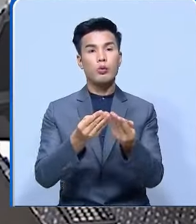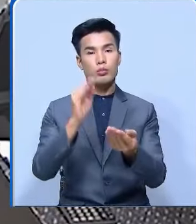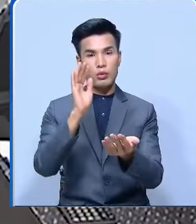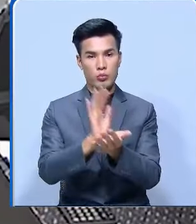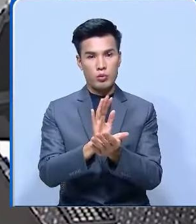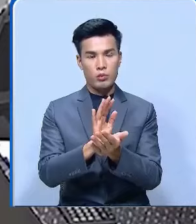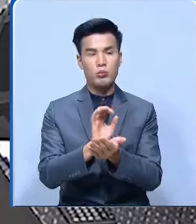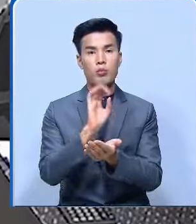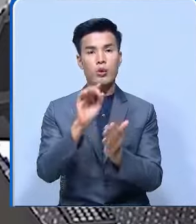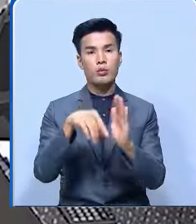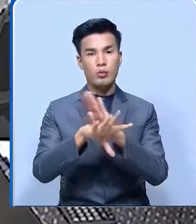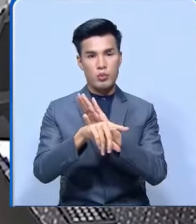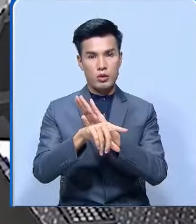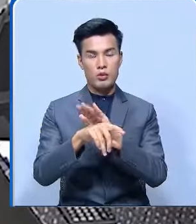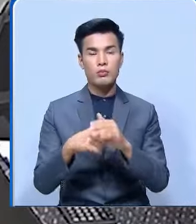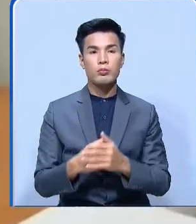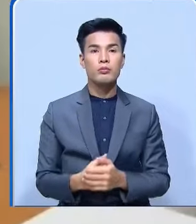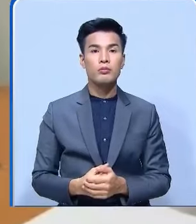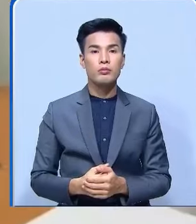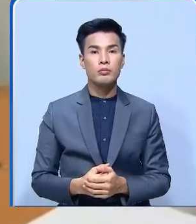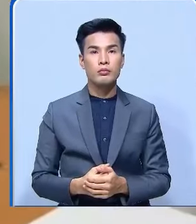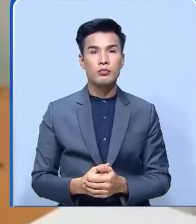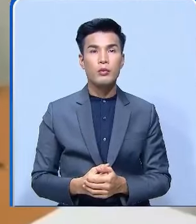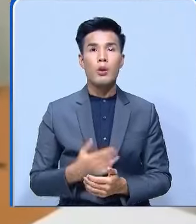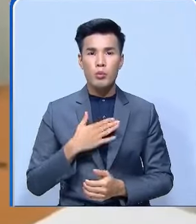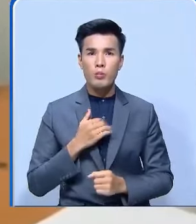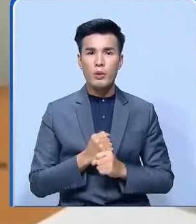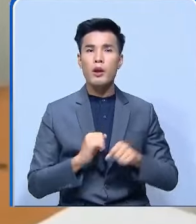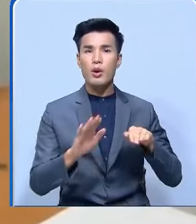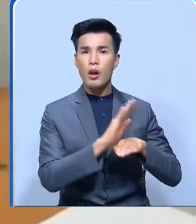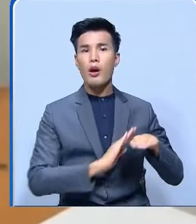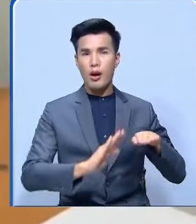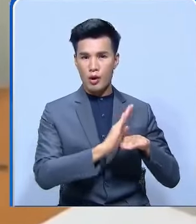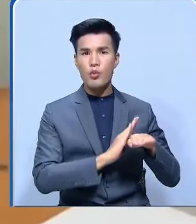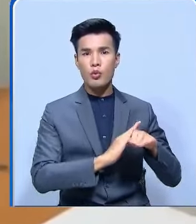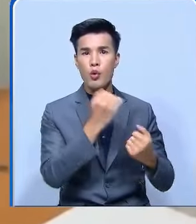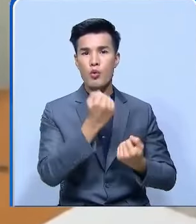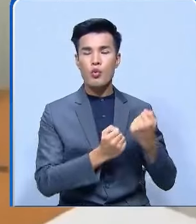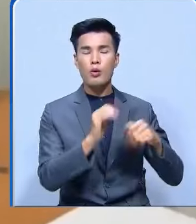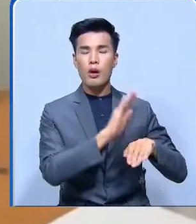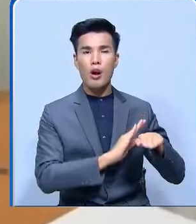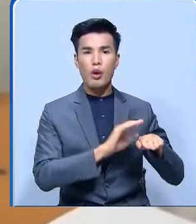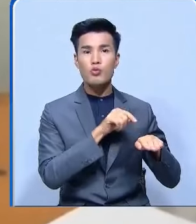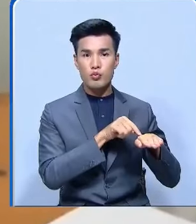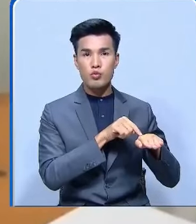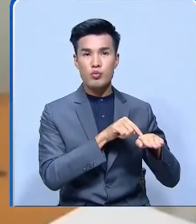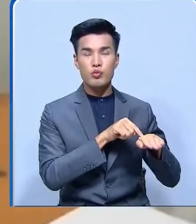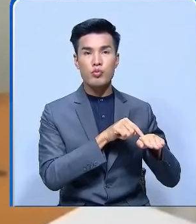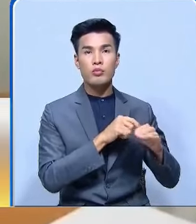ภ.บ่อวินไว้แล้วค่ะ ล้างรถอยู่ข้างศูนย์ฝึกนะครับถัดไปอีกห้องหนึ่งนะ